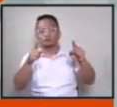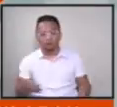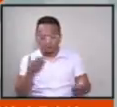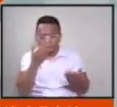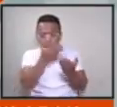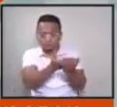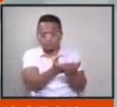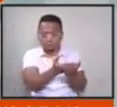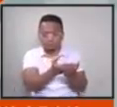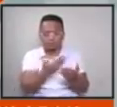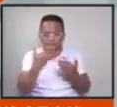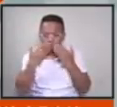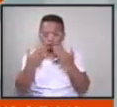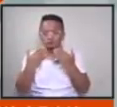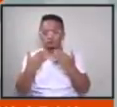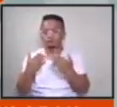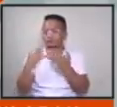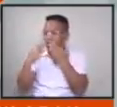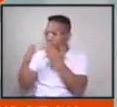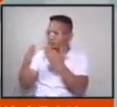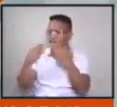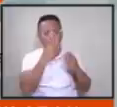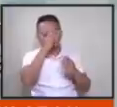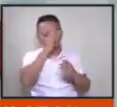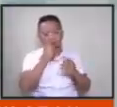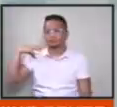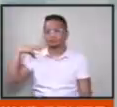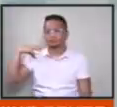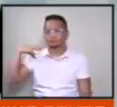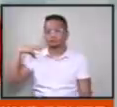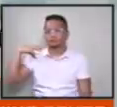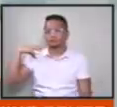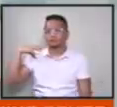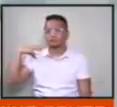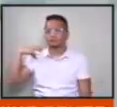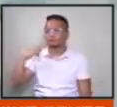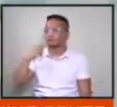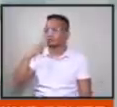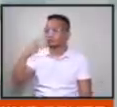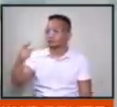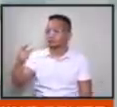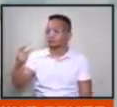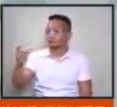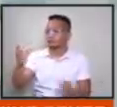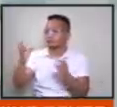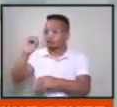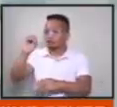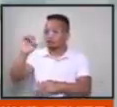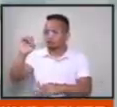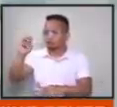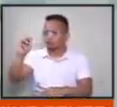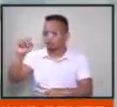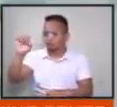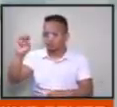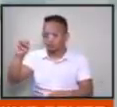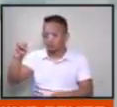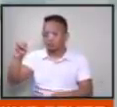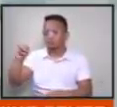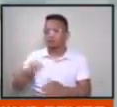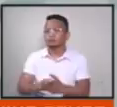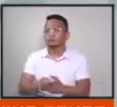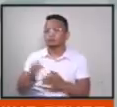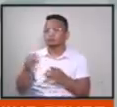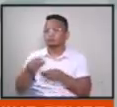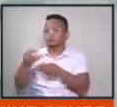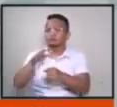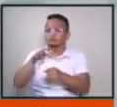sa inyong tanggapan. Salamat po, Yusek Dino. Salamat po, salamat. Po. Chairman, ikaw ay sasampa ng kaso sa ombudsman, tapos sasampang ka ng